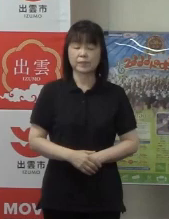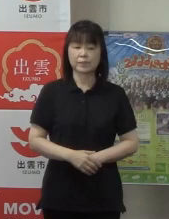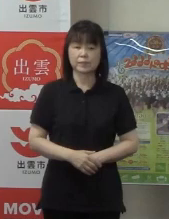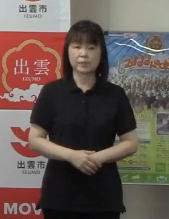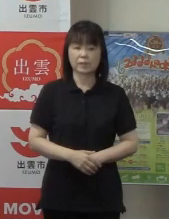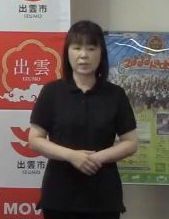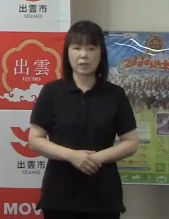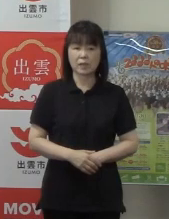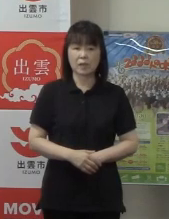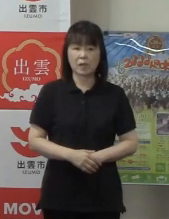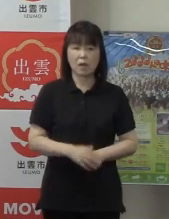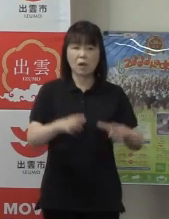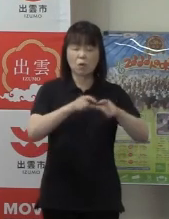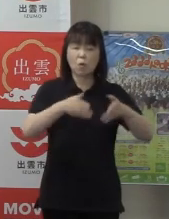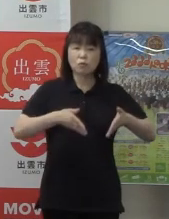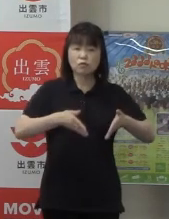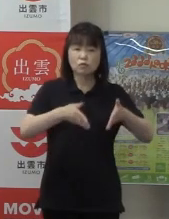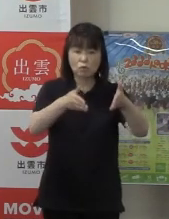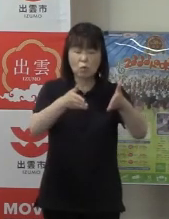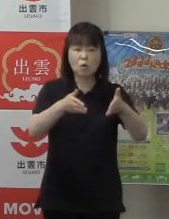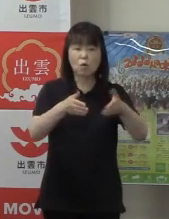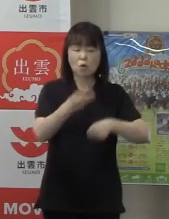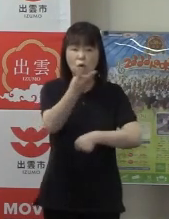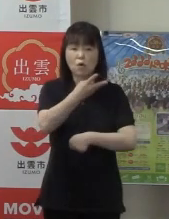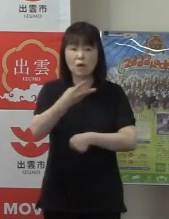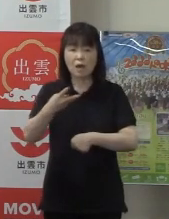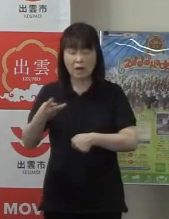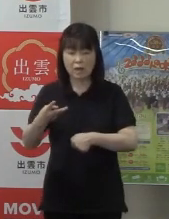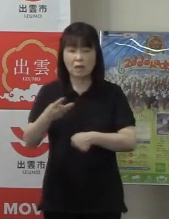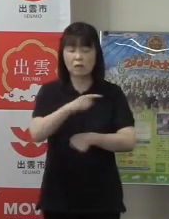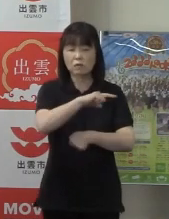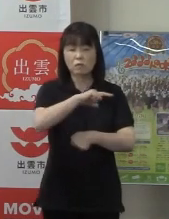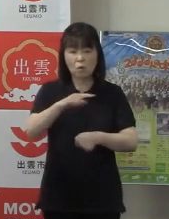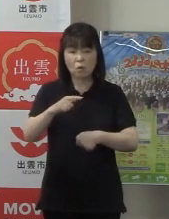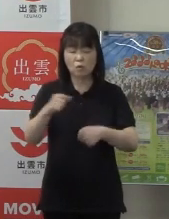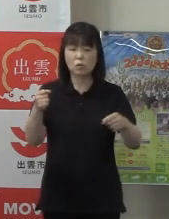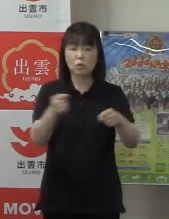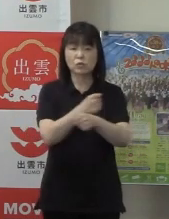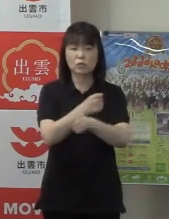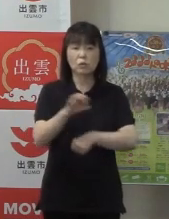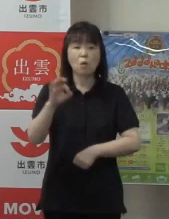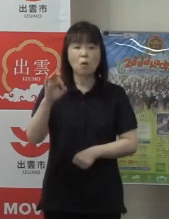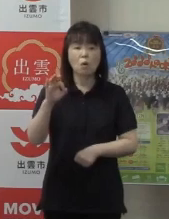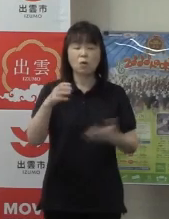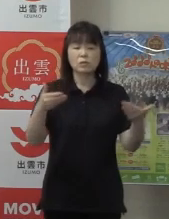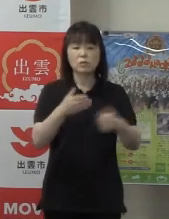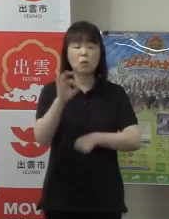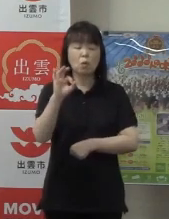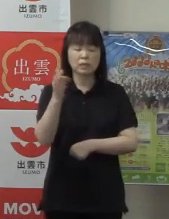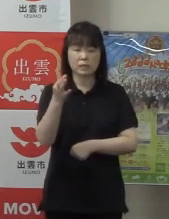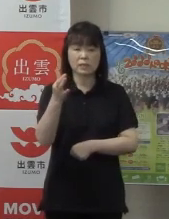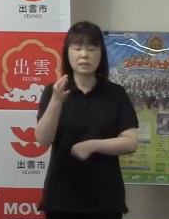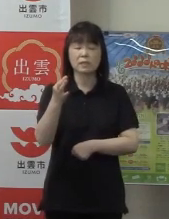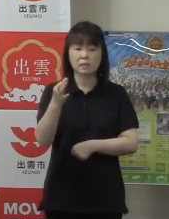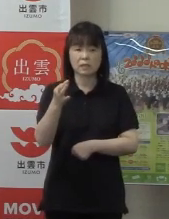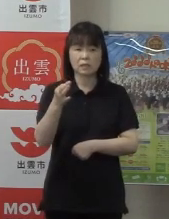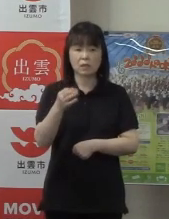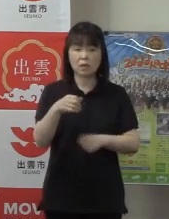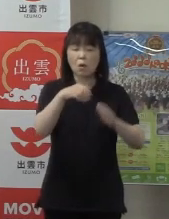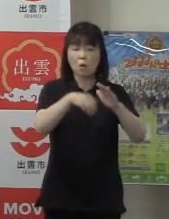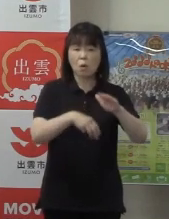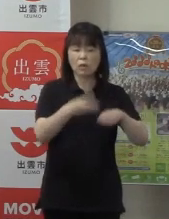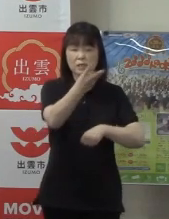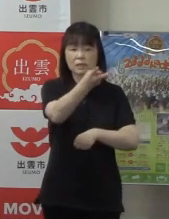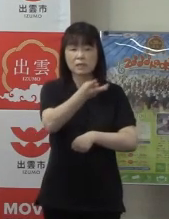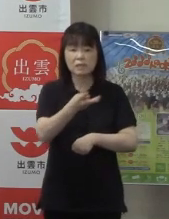次に国道道路河川整備事業費等の促進費でありますが、これは堀川河